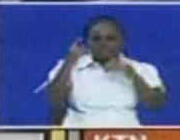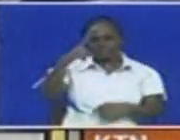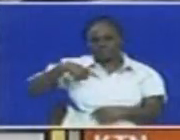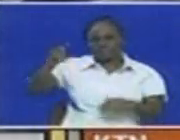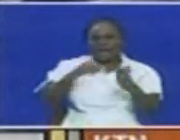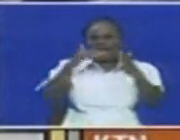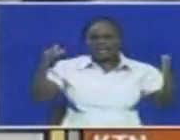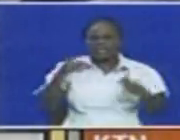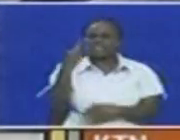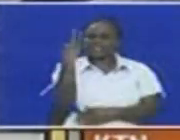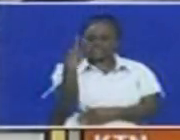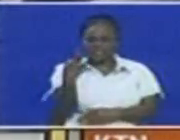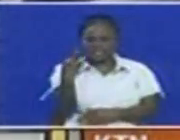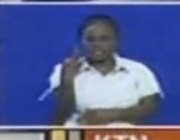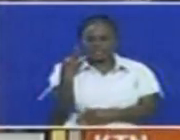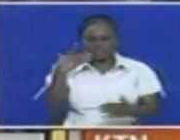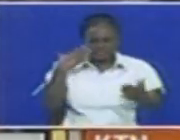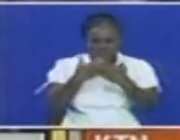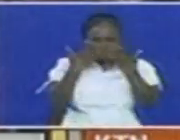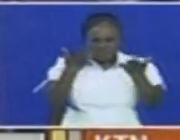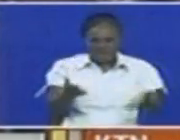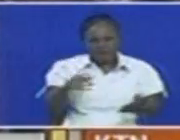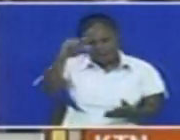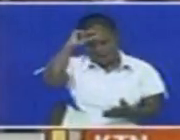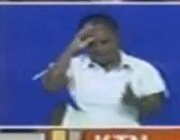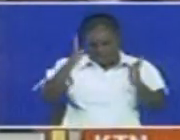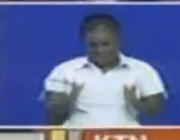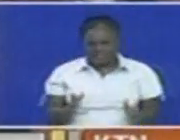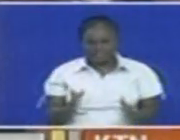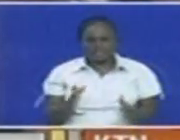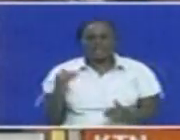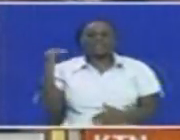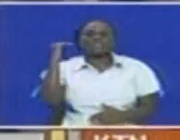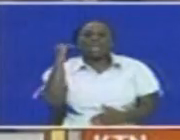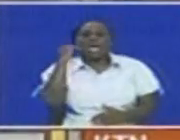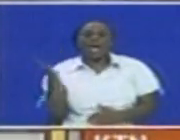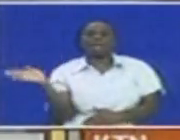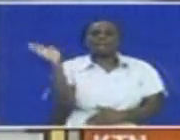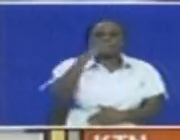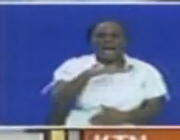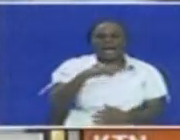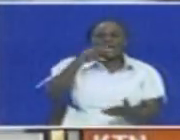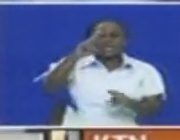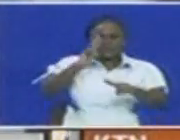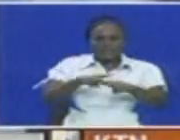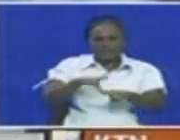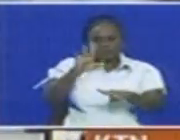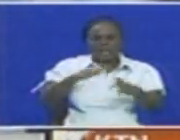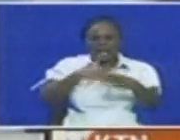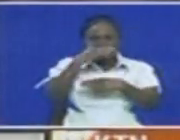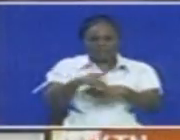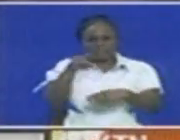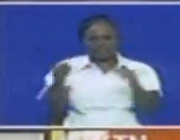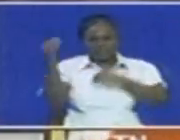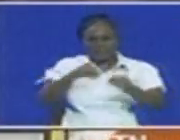ya magavana watatu kufikia sasa. Gavana wa Siaya alifaulu kurejea mamlakani baada ya wenyeji kumchagua